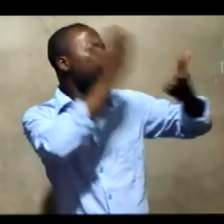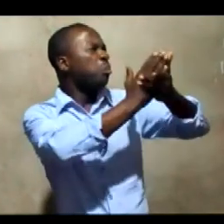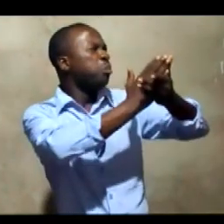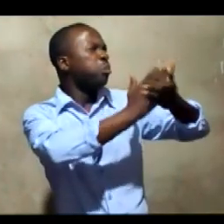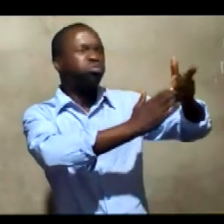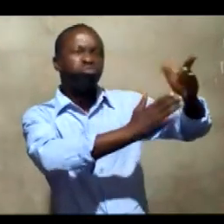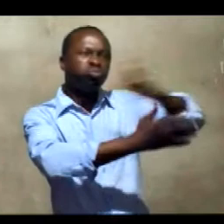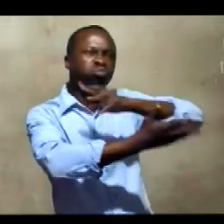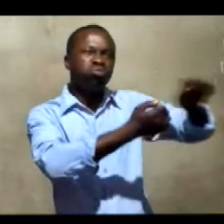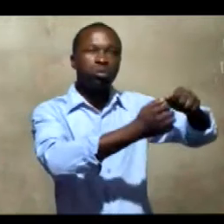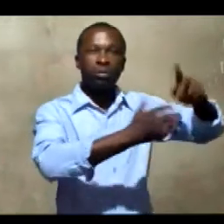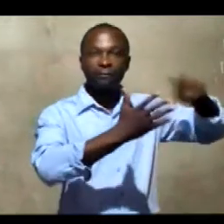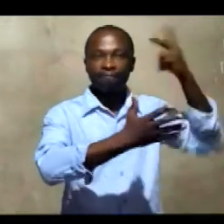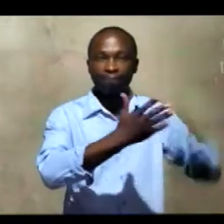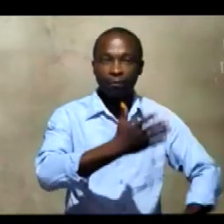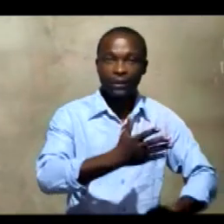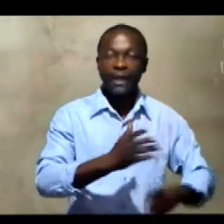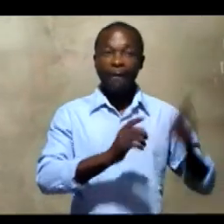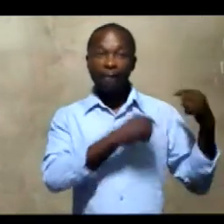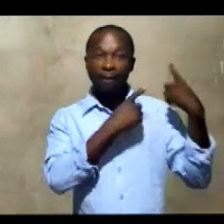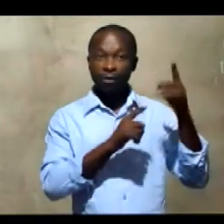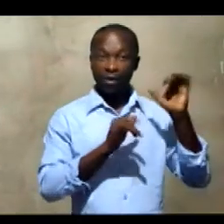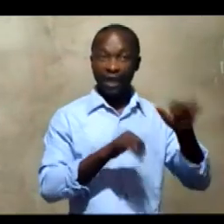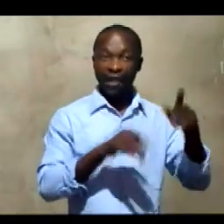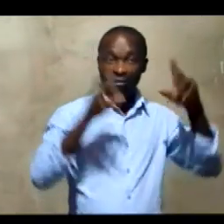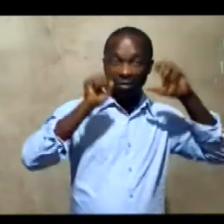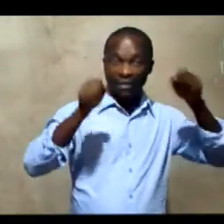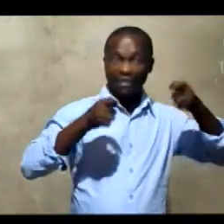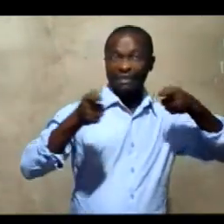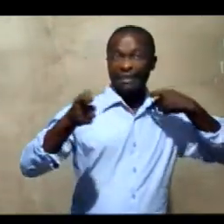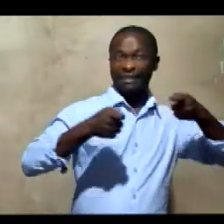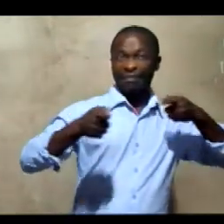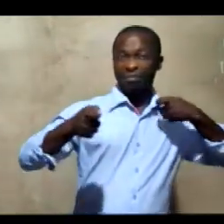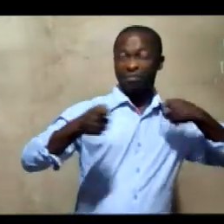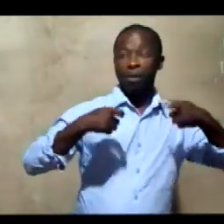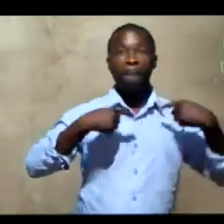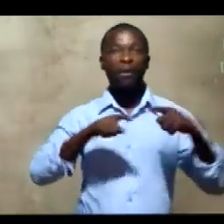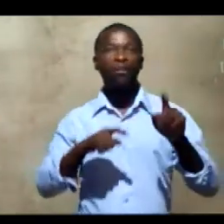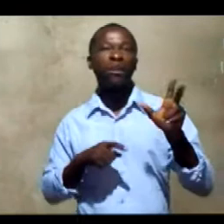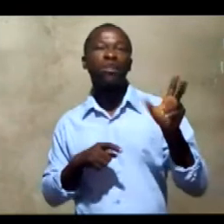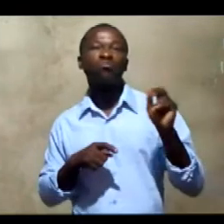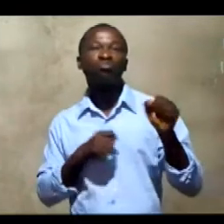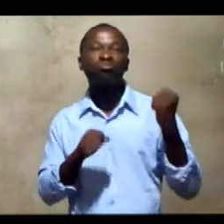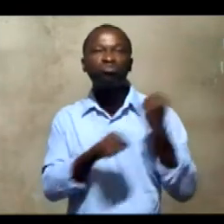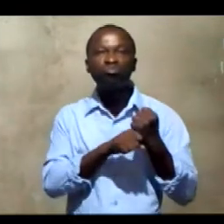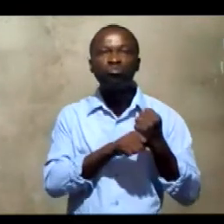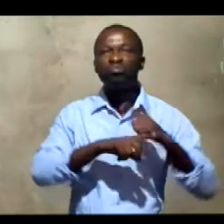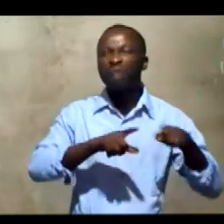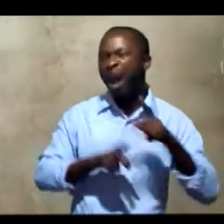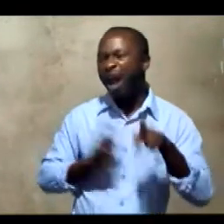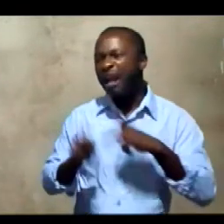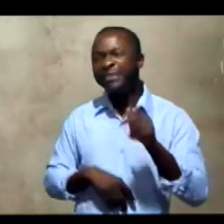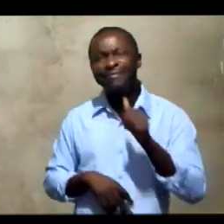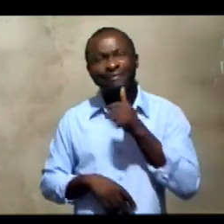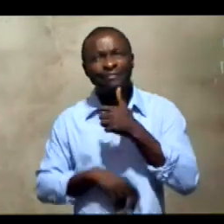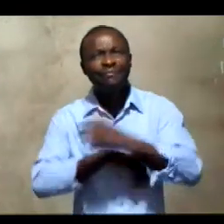de l'État de Khartoum. 30 ans de règne furent ainsi balayés par la colère d'un peuple déterminé à réussir